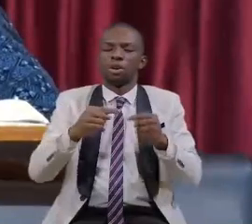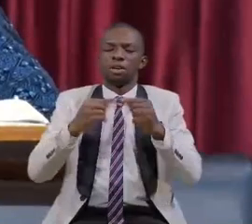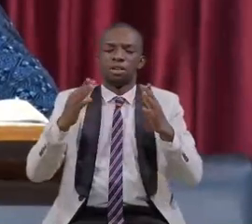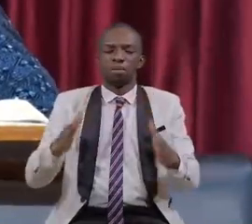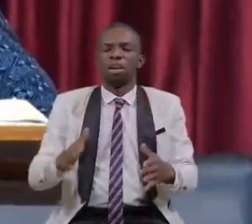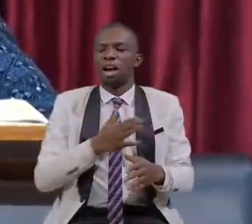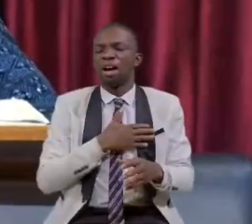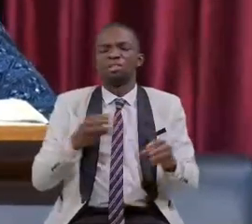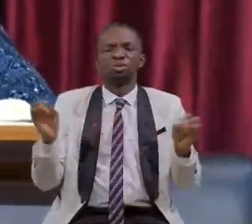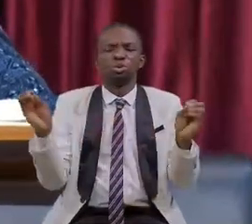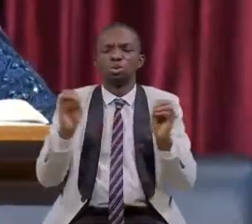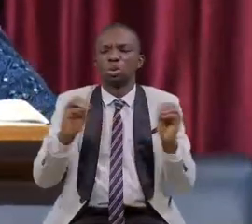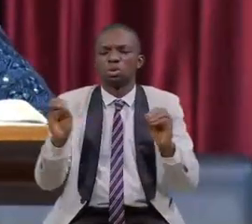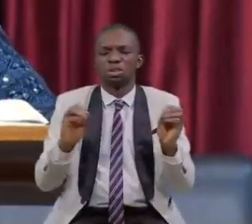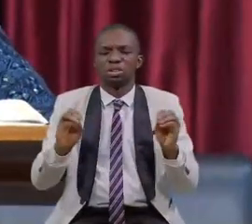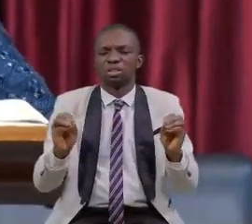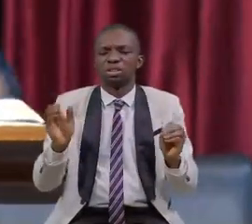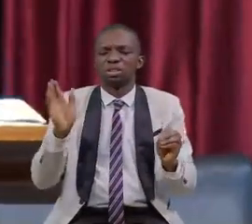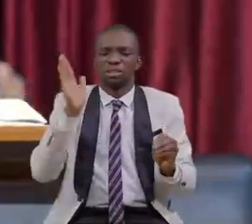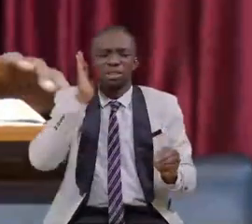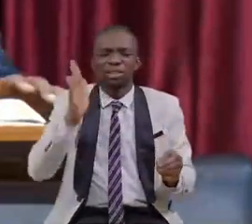Et rien ne pourra vous nuire.